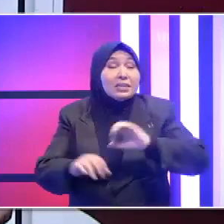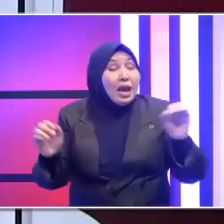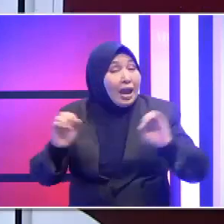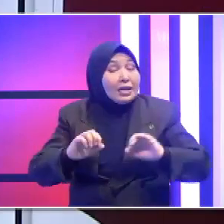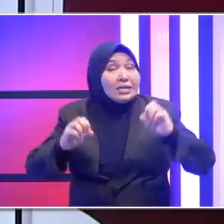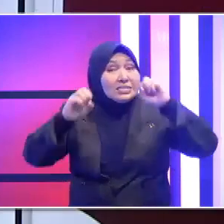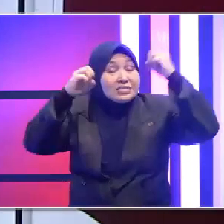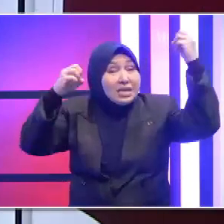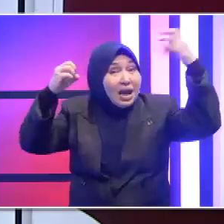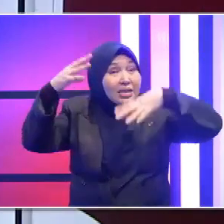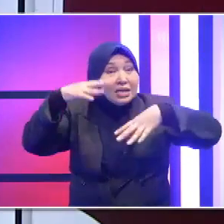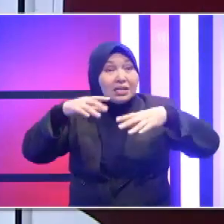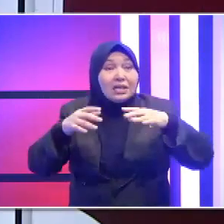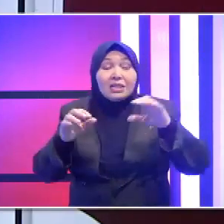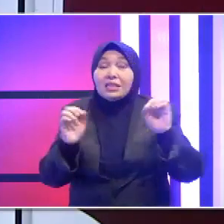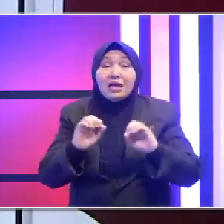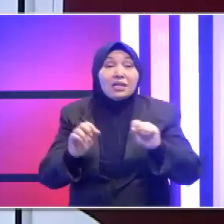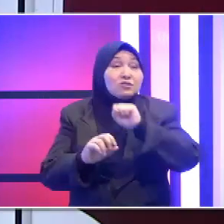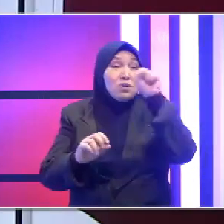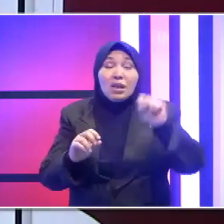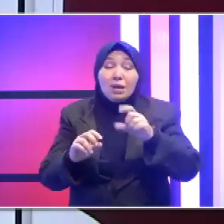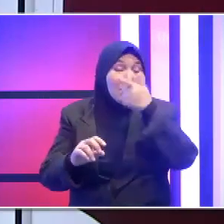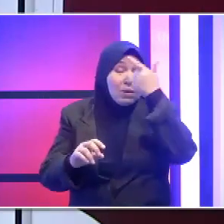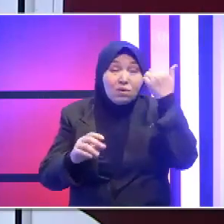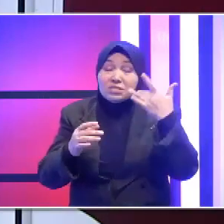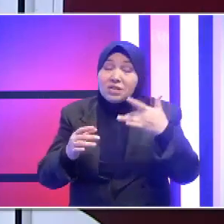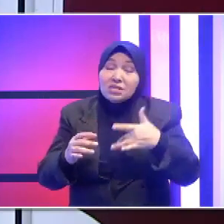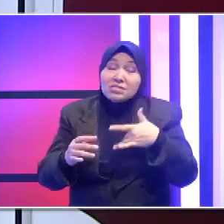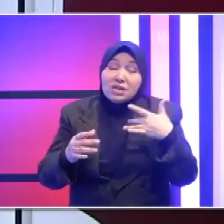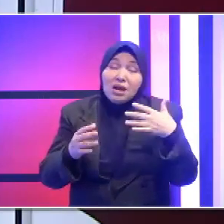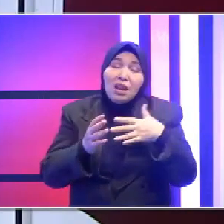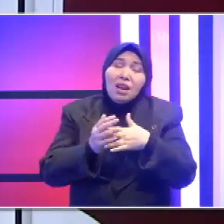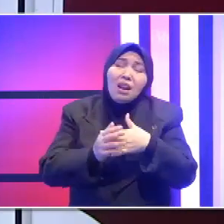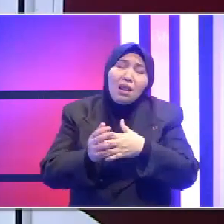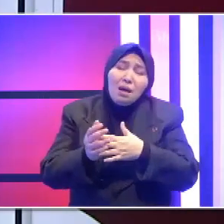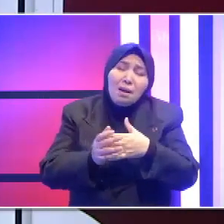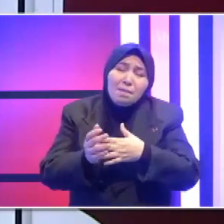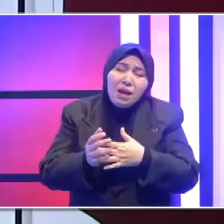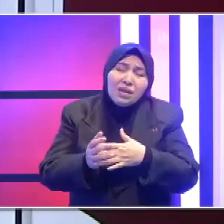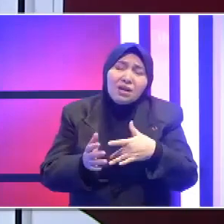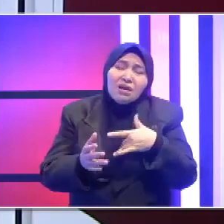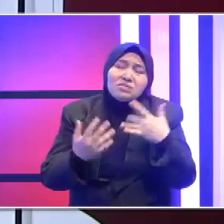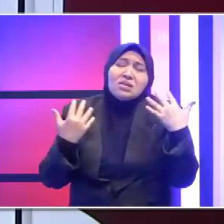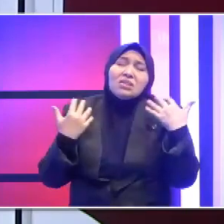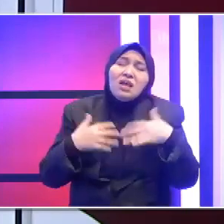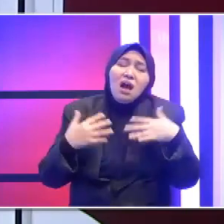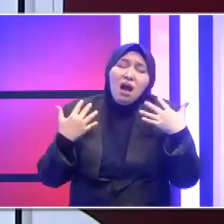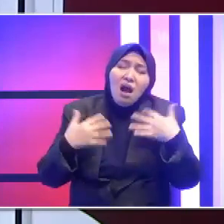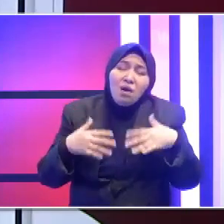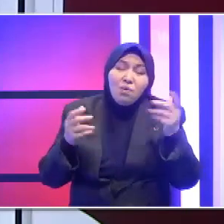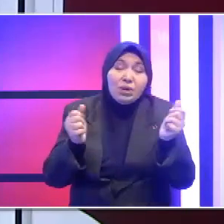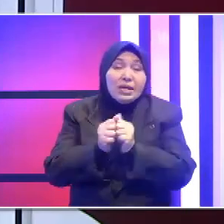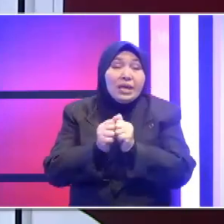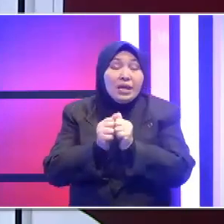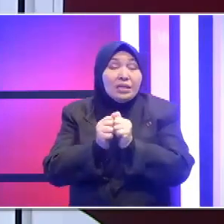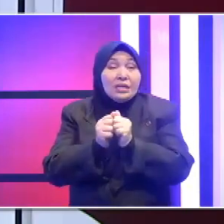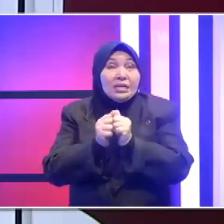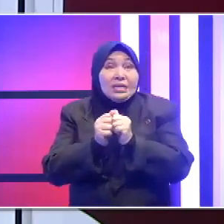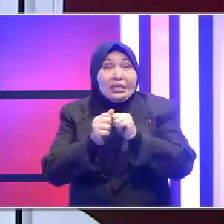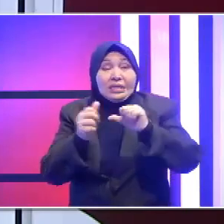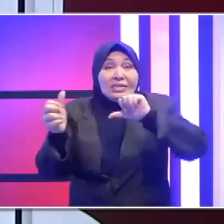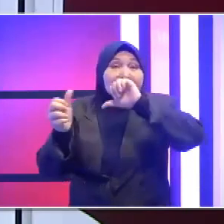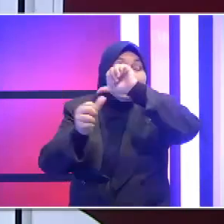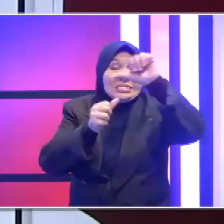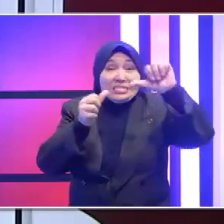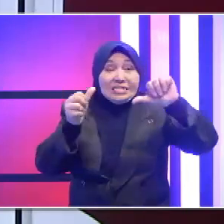mungkin waktu dah takde soalnya pas ada rasa amat lemah Hai dan rasa amat takut dengan keadaan tersebut jadi ini olehnya